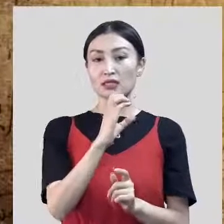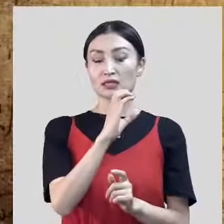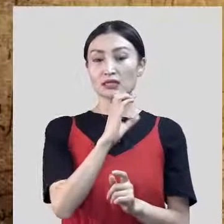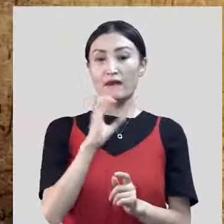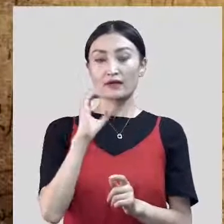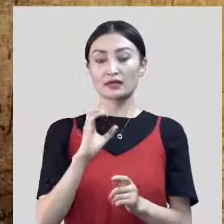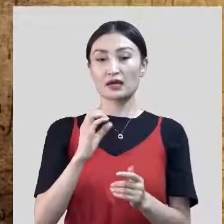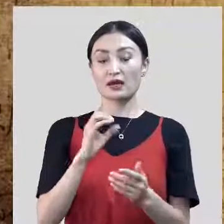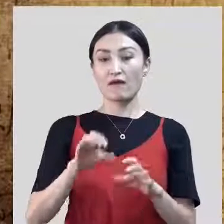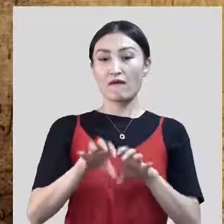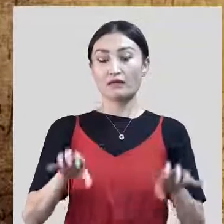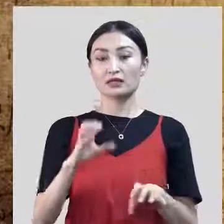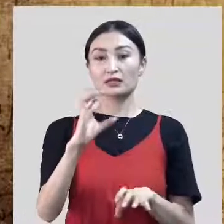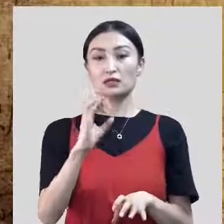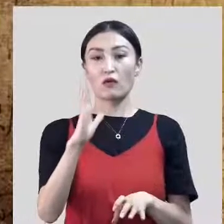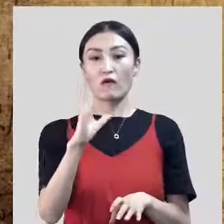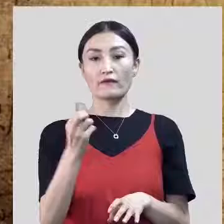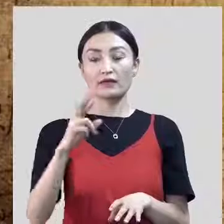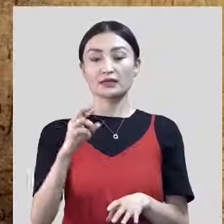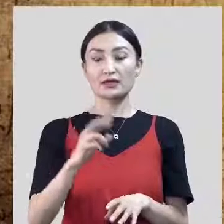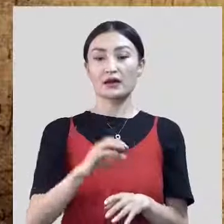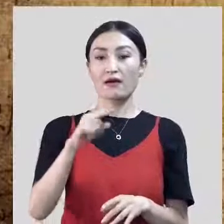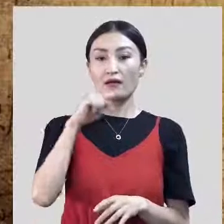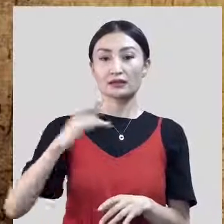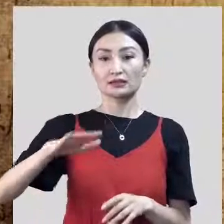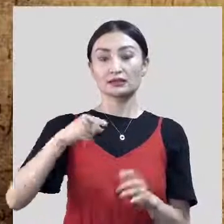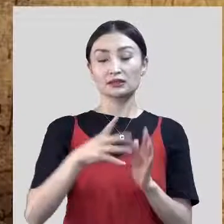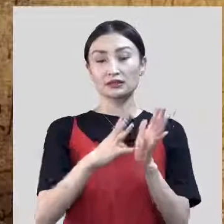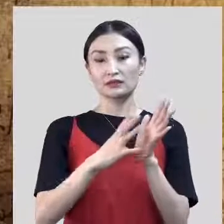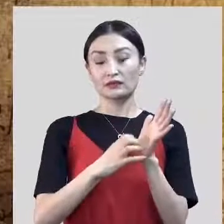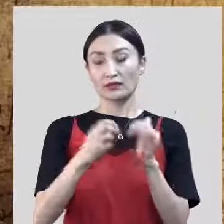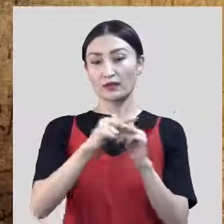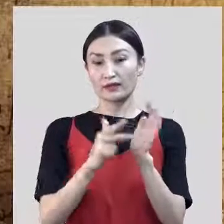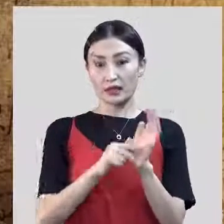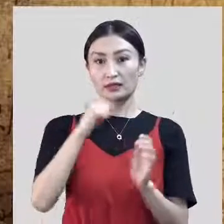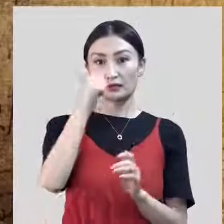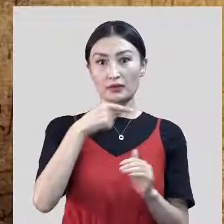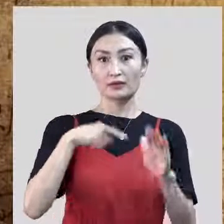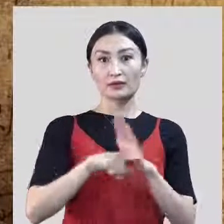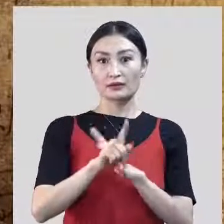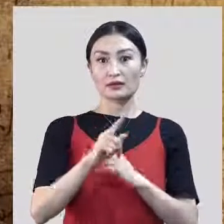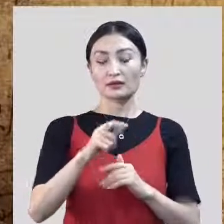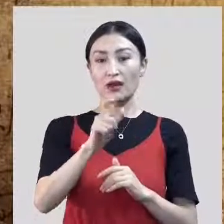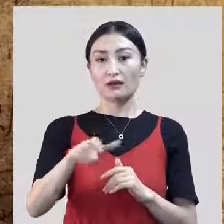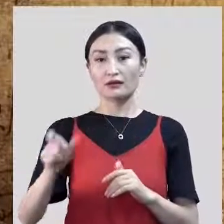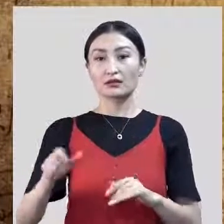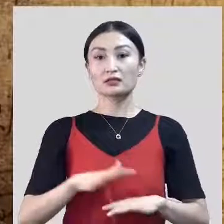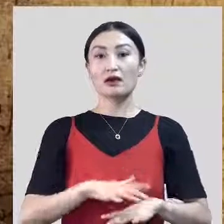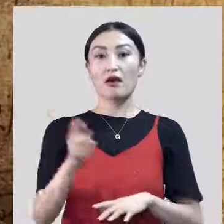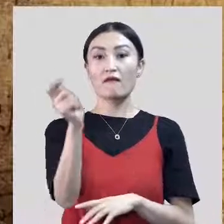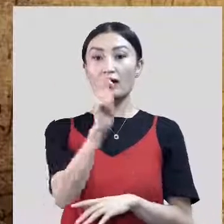власть советской россии в 1918 году началась гражданская война